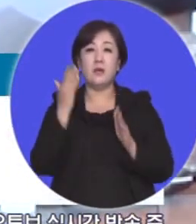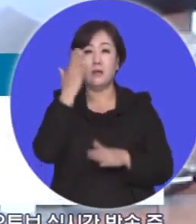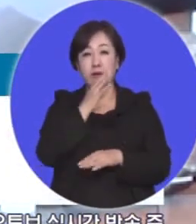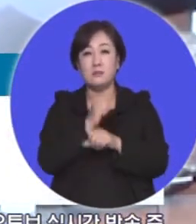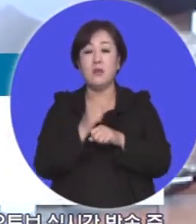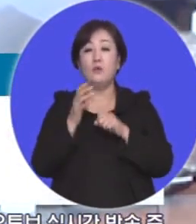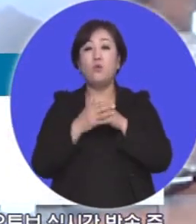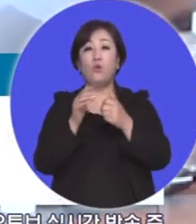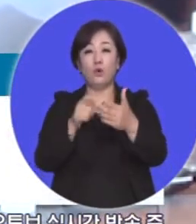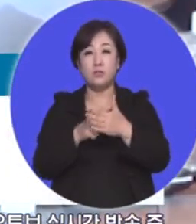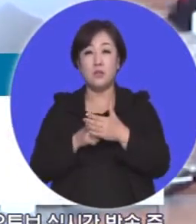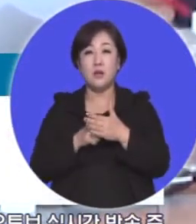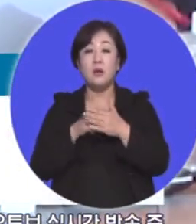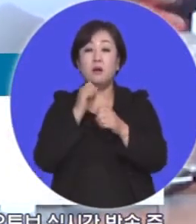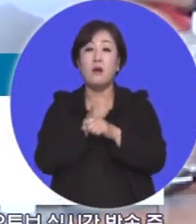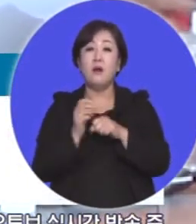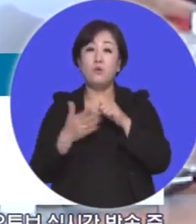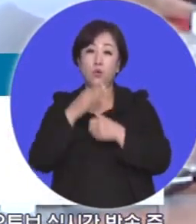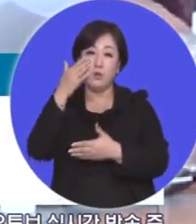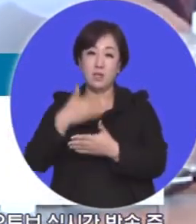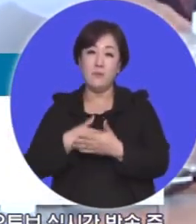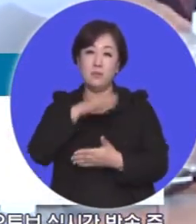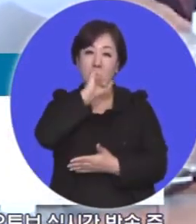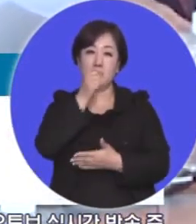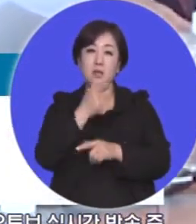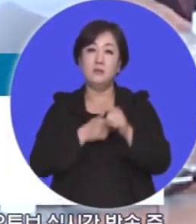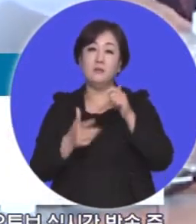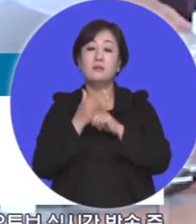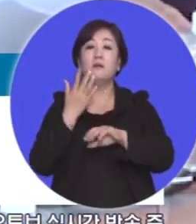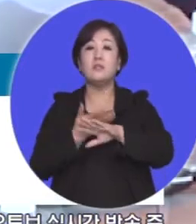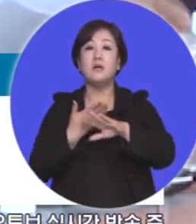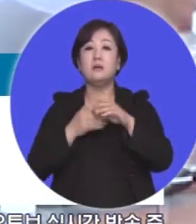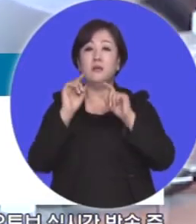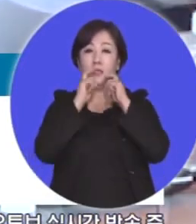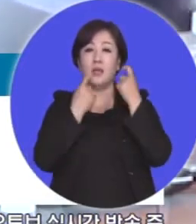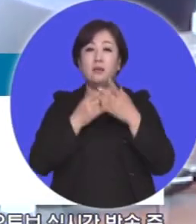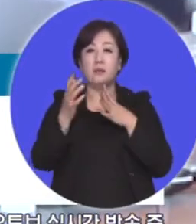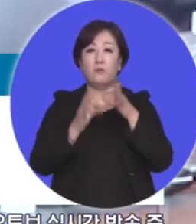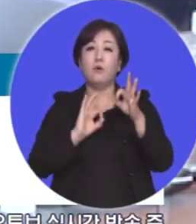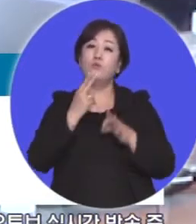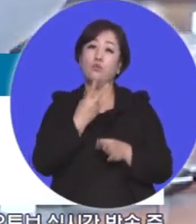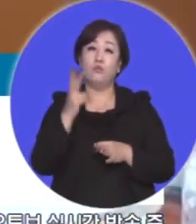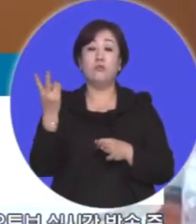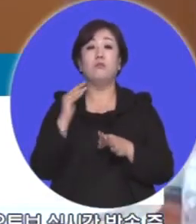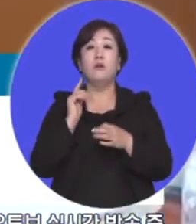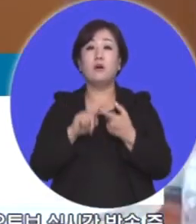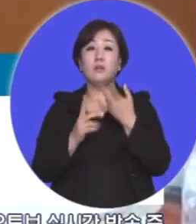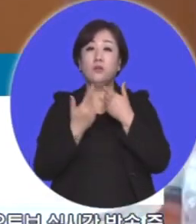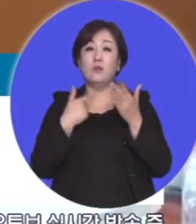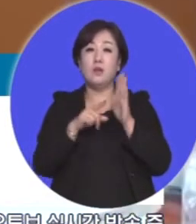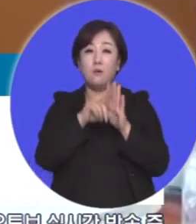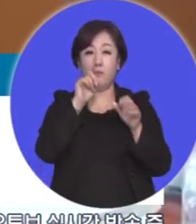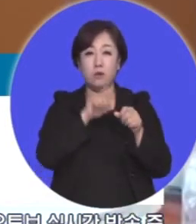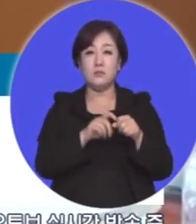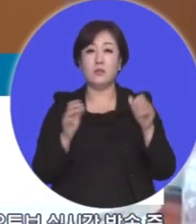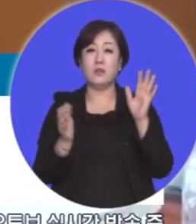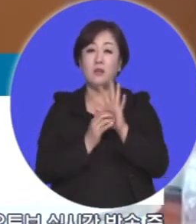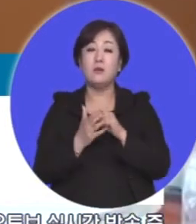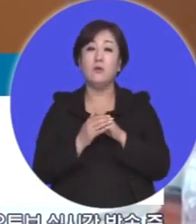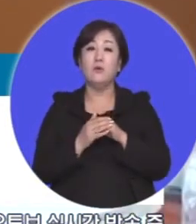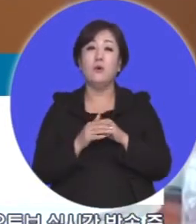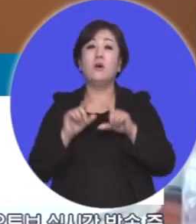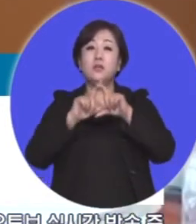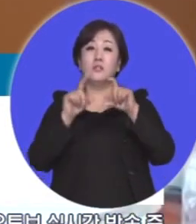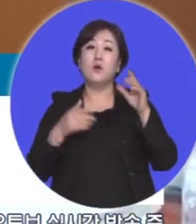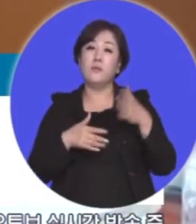긴축 개정을 하고 그걸로 인해서 남은 예산 소상공인 자영업자들로 좀 돌릴 수 있도록. 코로나가 서민